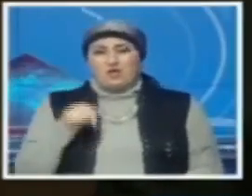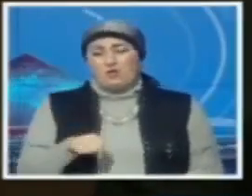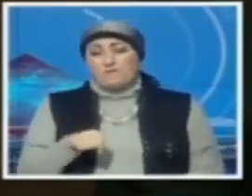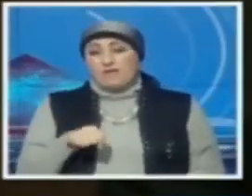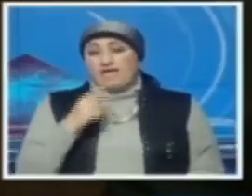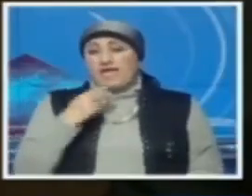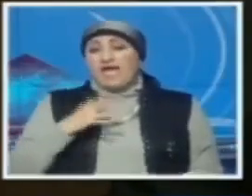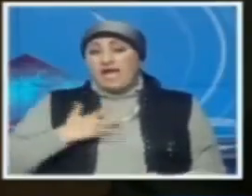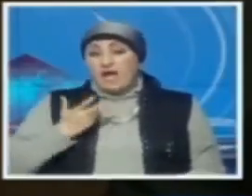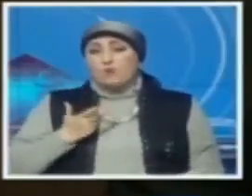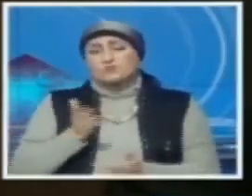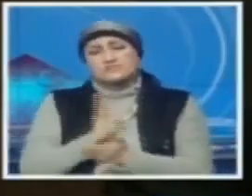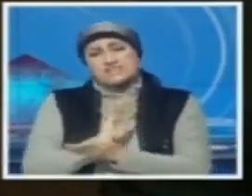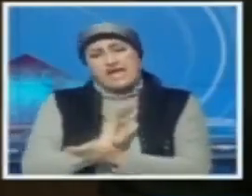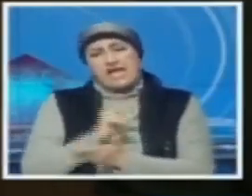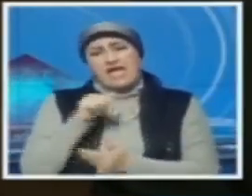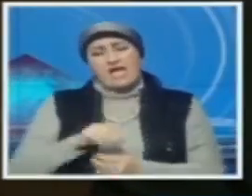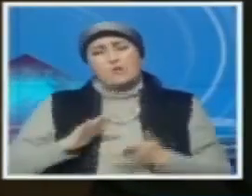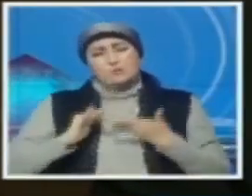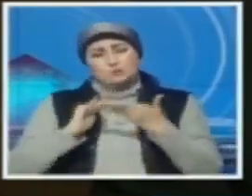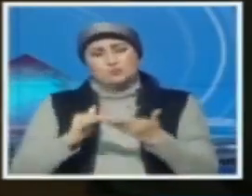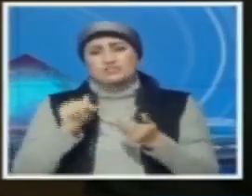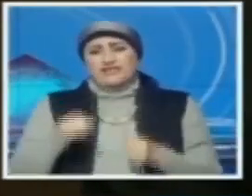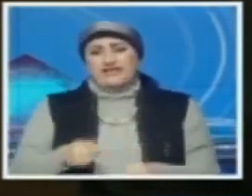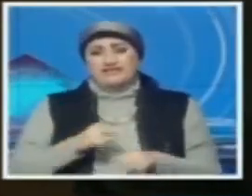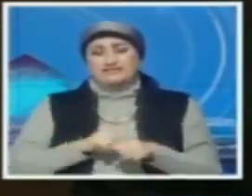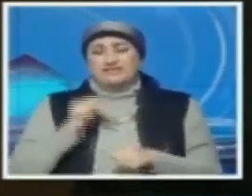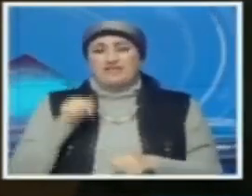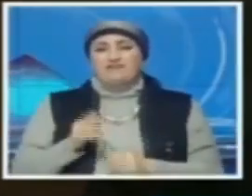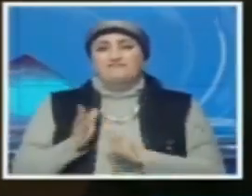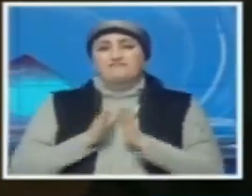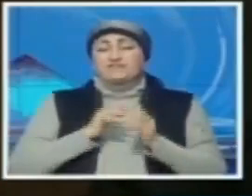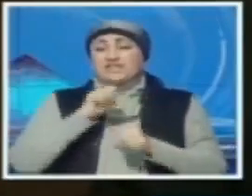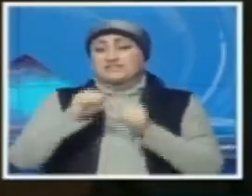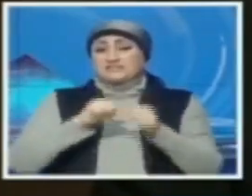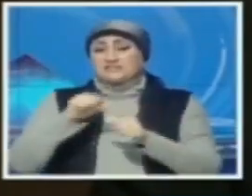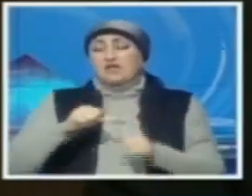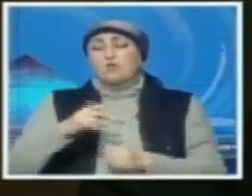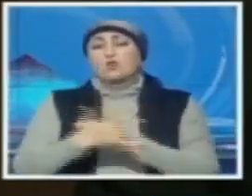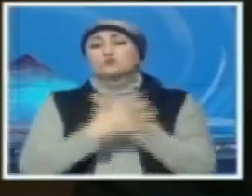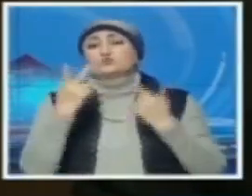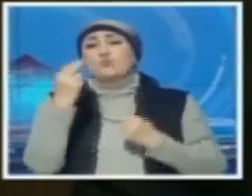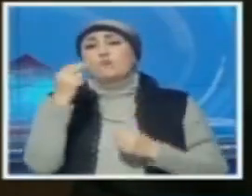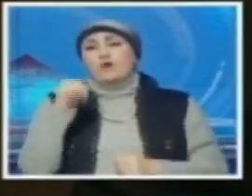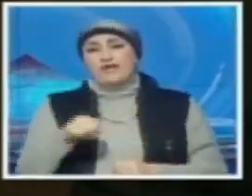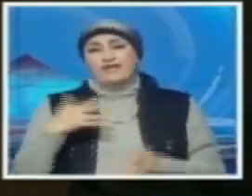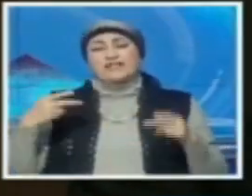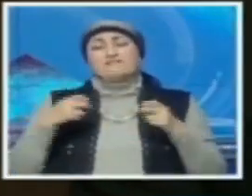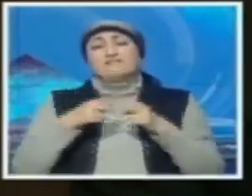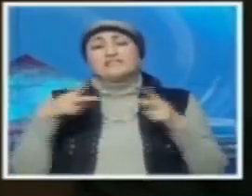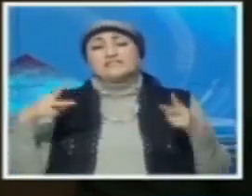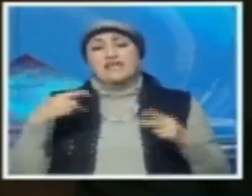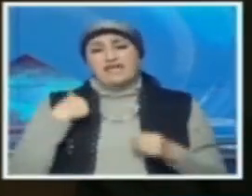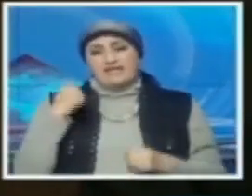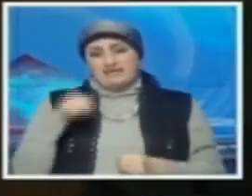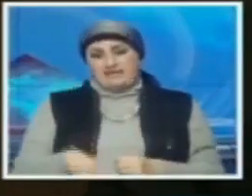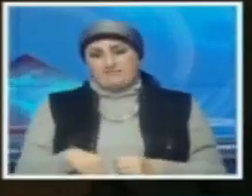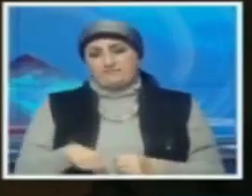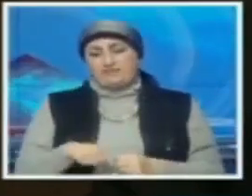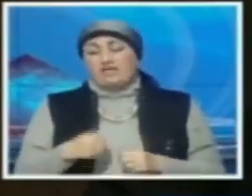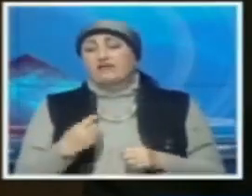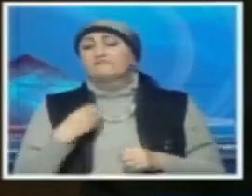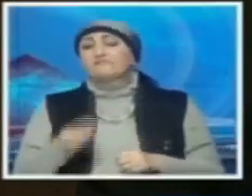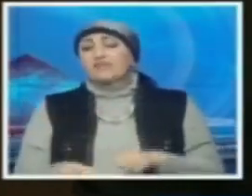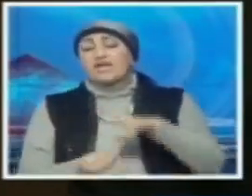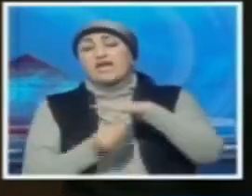كبير، فاحنا بنحاول نحقق دوت، وان شاء الله الدوره دي تجني ثمارها. الدوره مدتها 2 أسبوع، وان شاء الله في نهايه الدوره اللي بتقام في اكاديميه الاوقاف